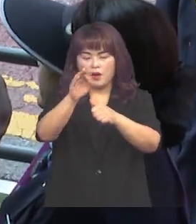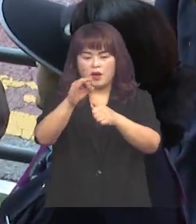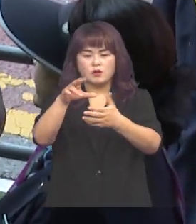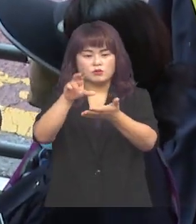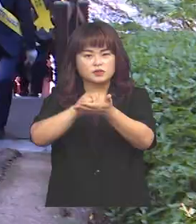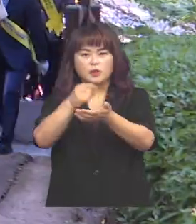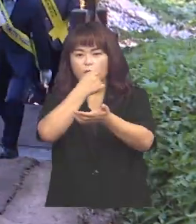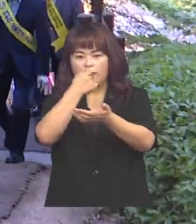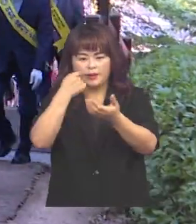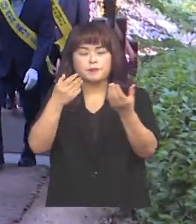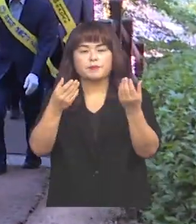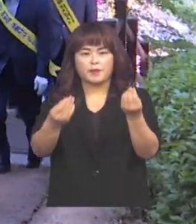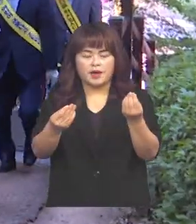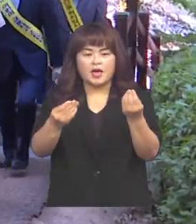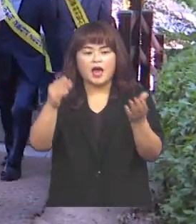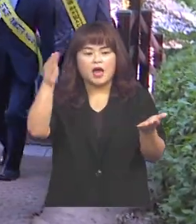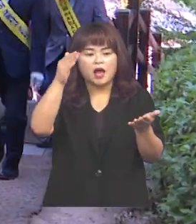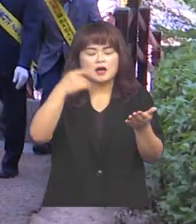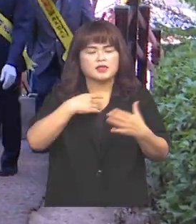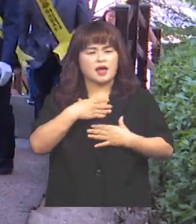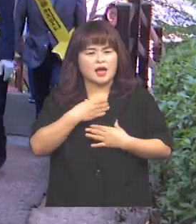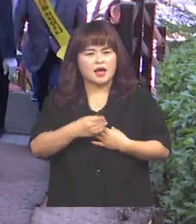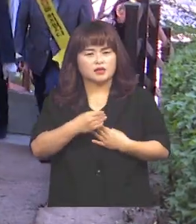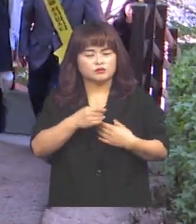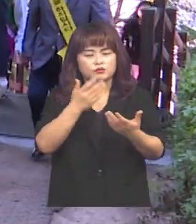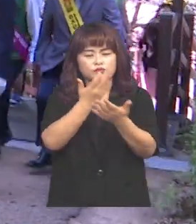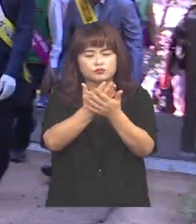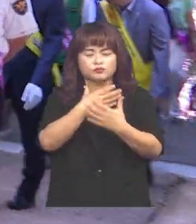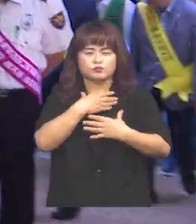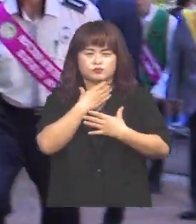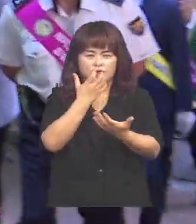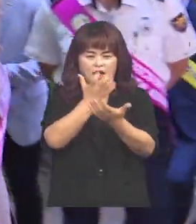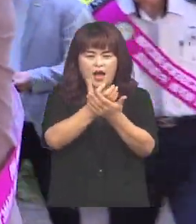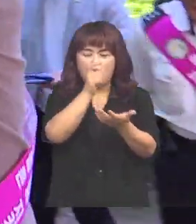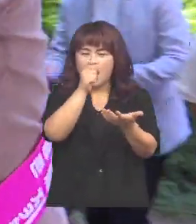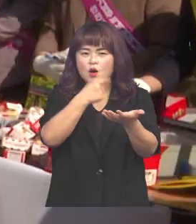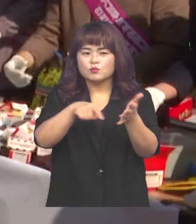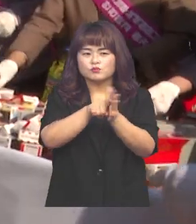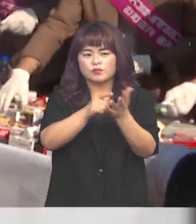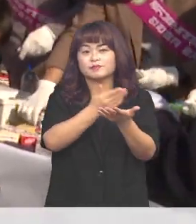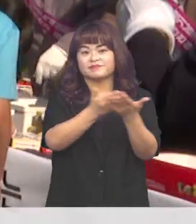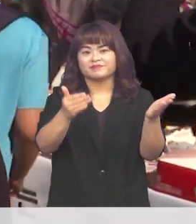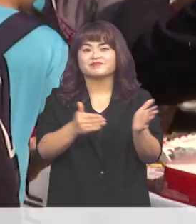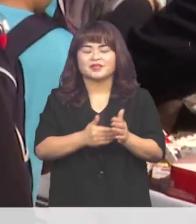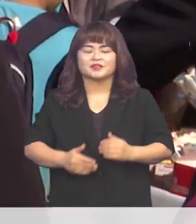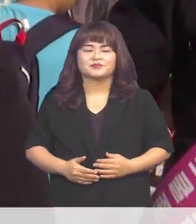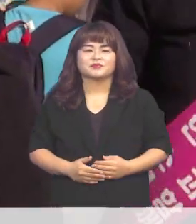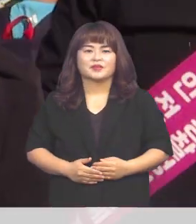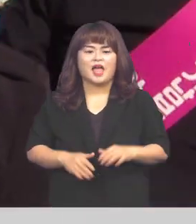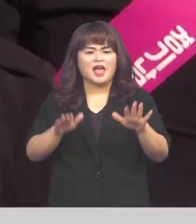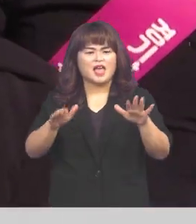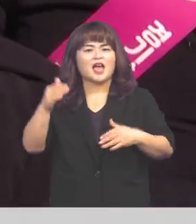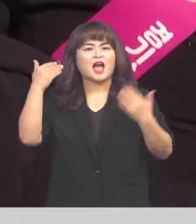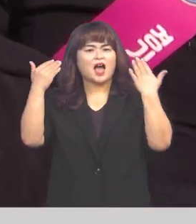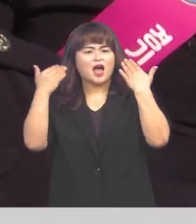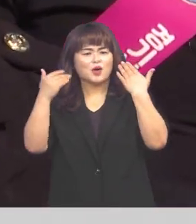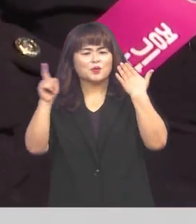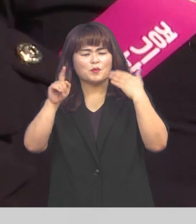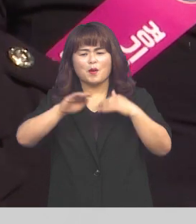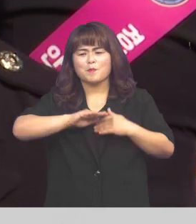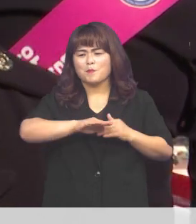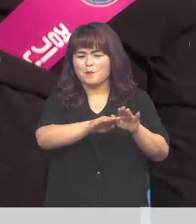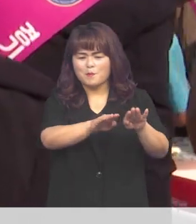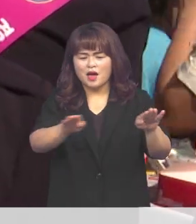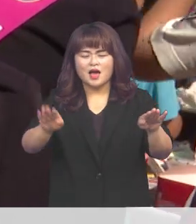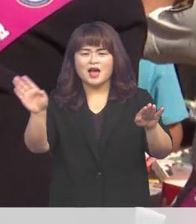방안을 논의하고 학생들에게도 안전을 강조하는 홍보물을 나눠줬습니다. 저희 학교가 평지가 아니고